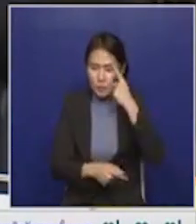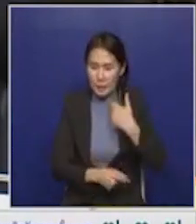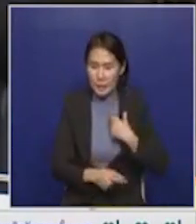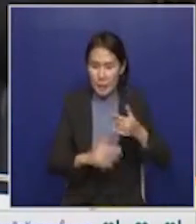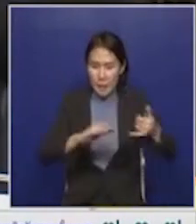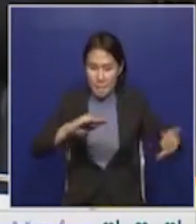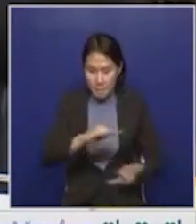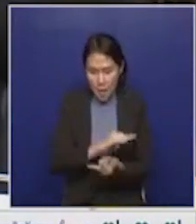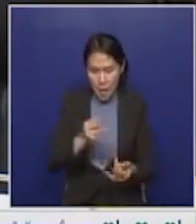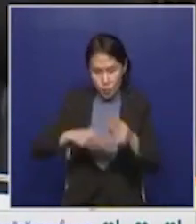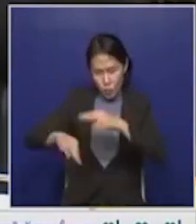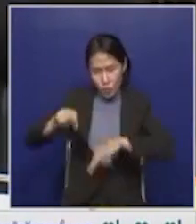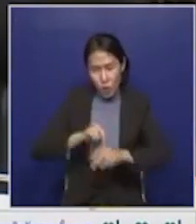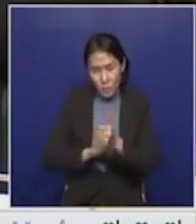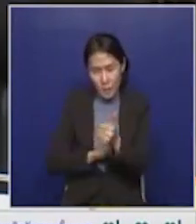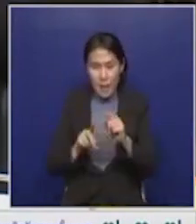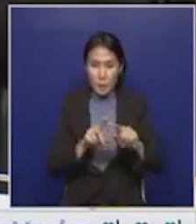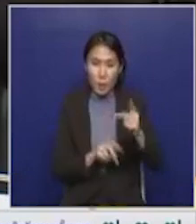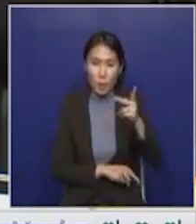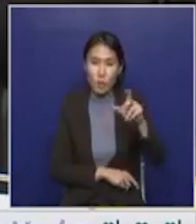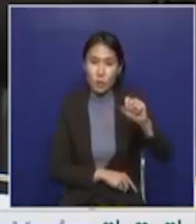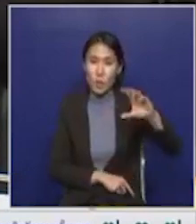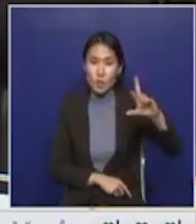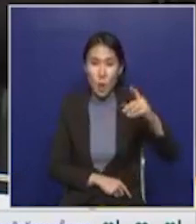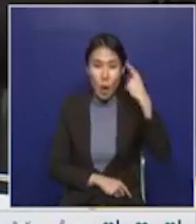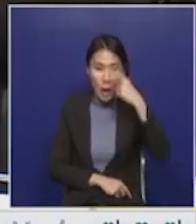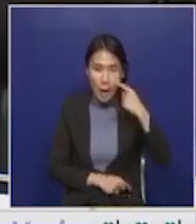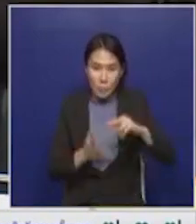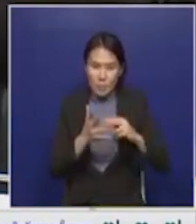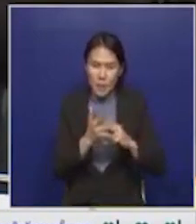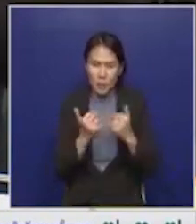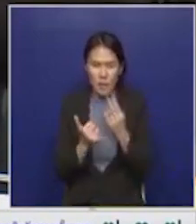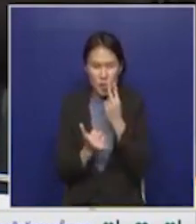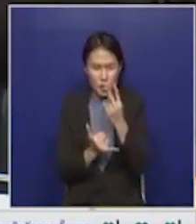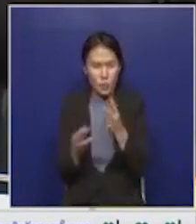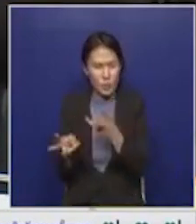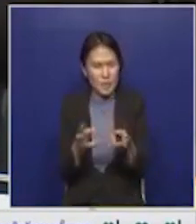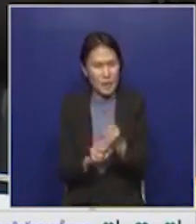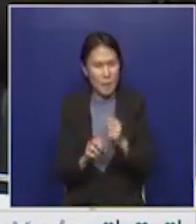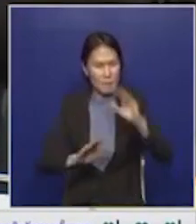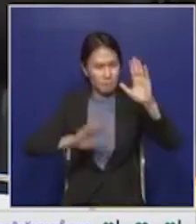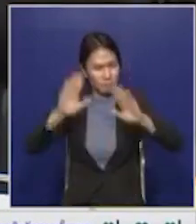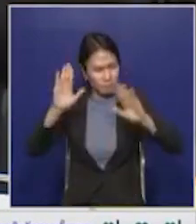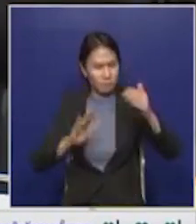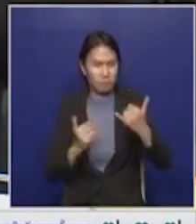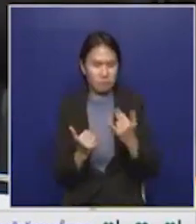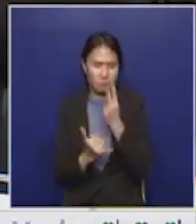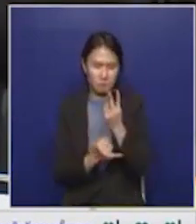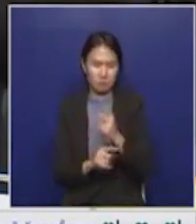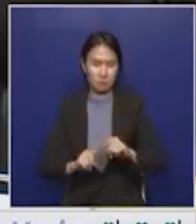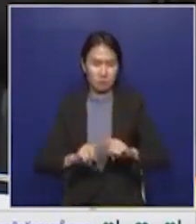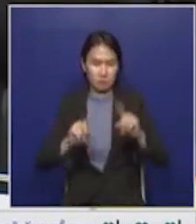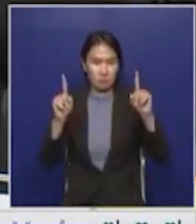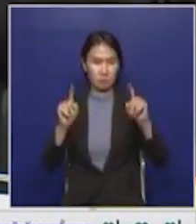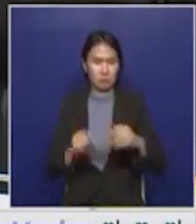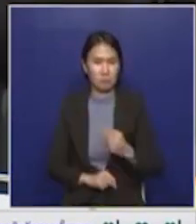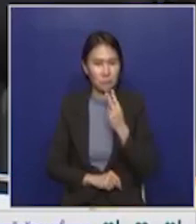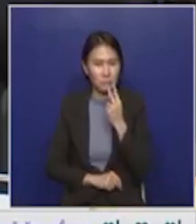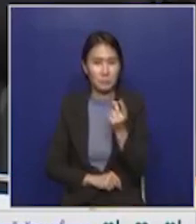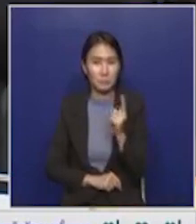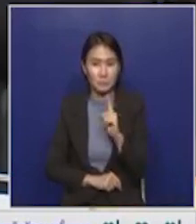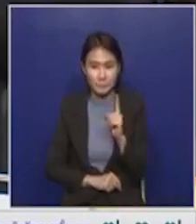แลตรวจสอบแต่ให้อำนาจจากคสชในการตรวจสอบนี่ก็เชิญหลักการที่ตายไปไม่ใช่แต่เอาเถอะประสิทธิภาพ